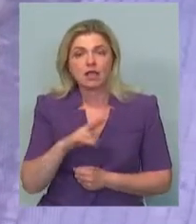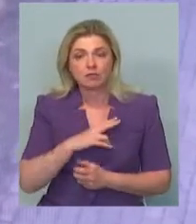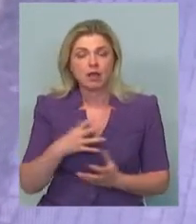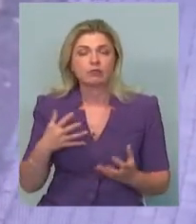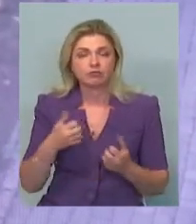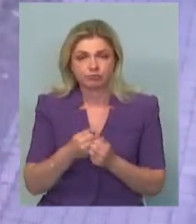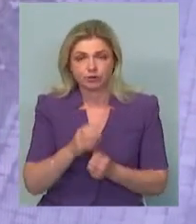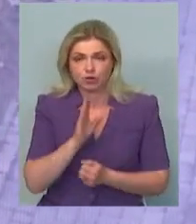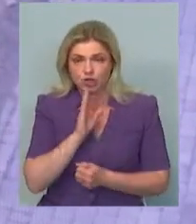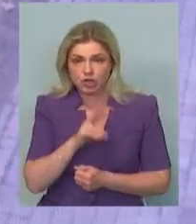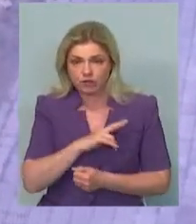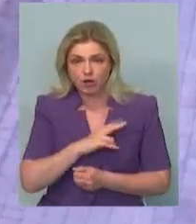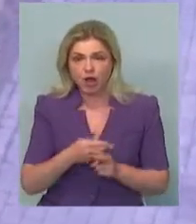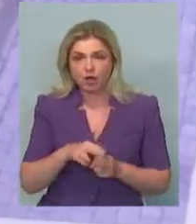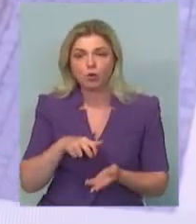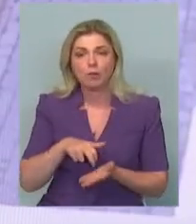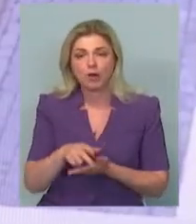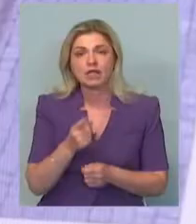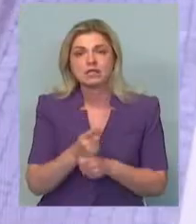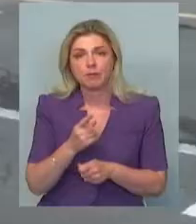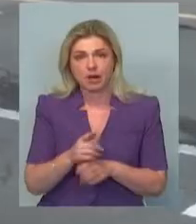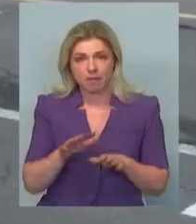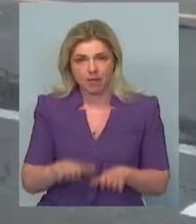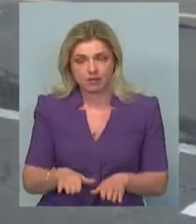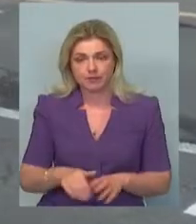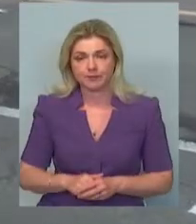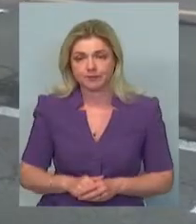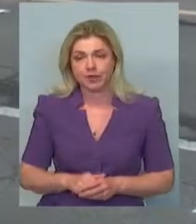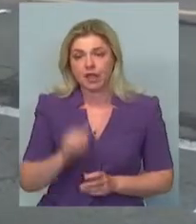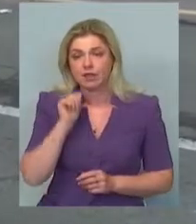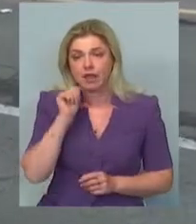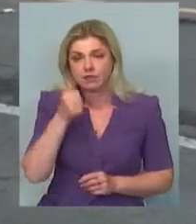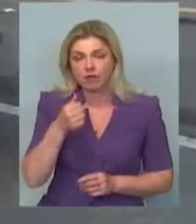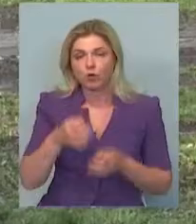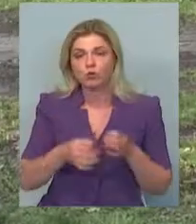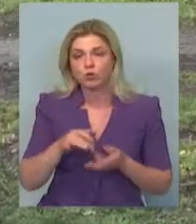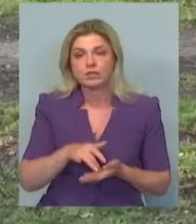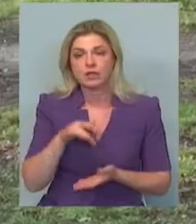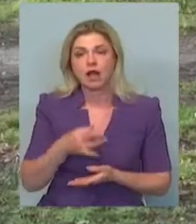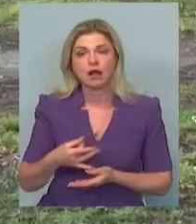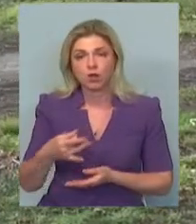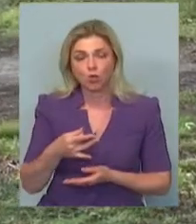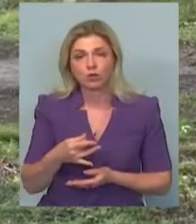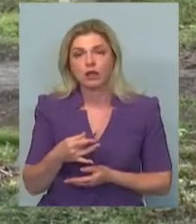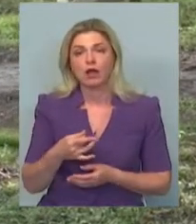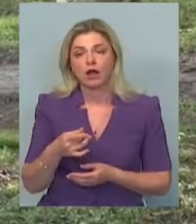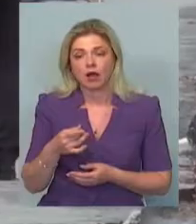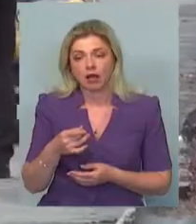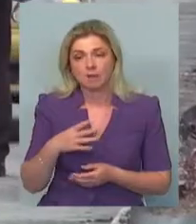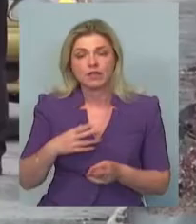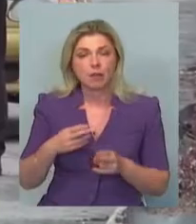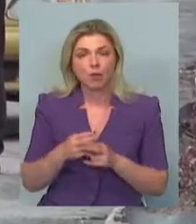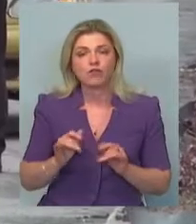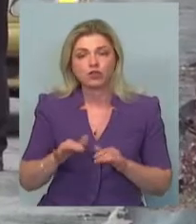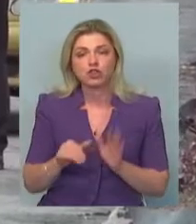жінку, яка переходила дорогу у невстановленому для цього місці. Наступного дня суд Центрального району призначив чоловіку запобіжний захід